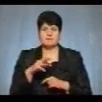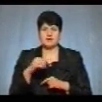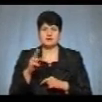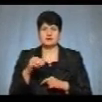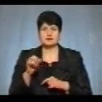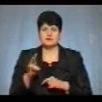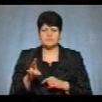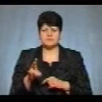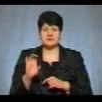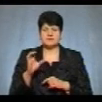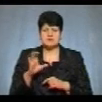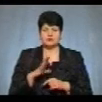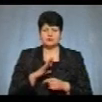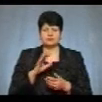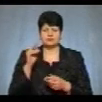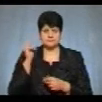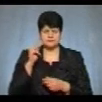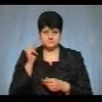в середу на заняттях,